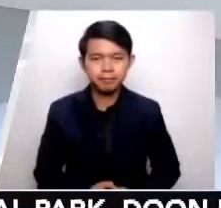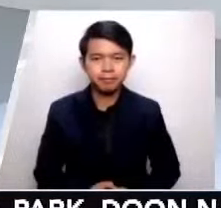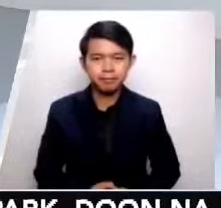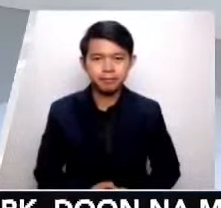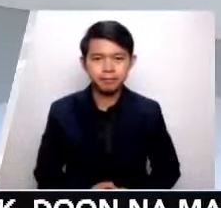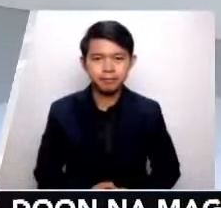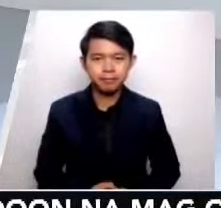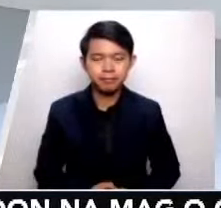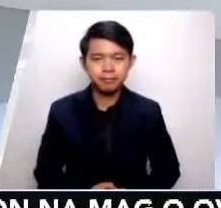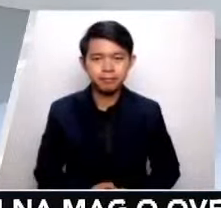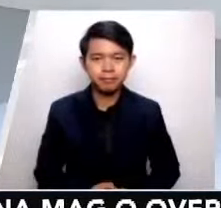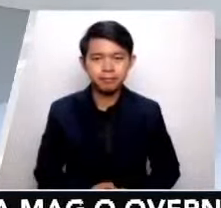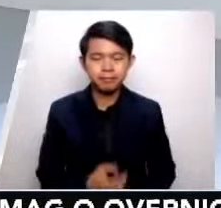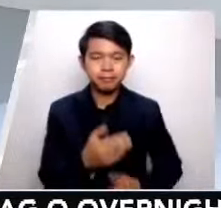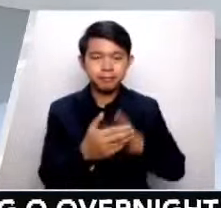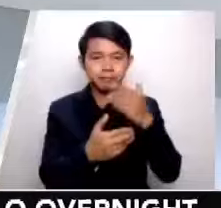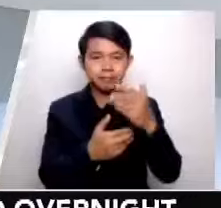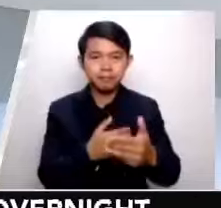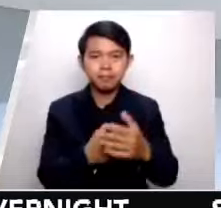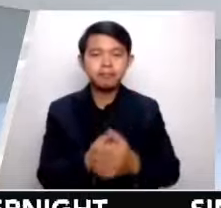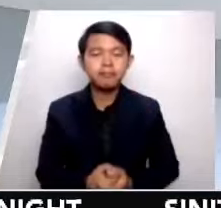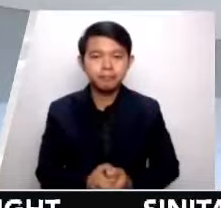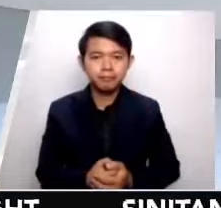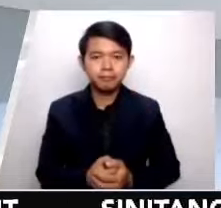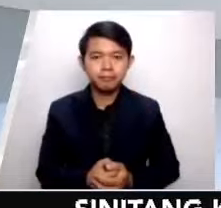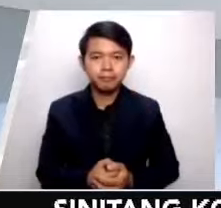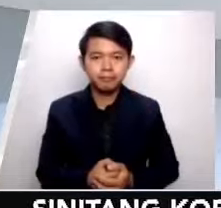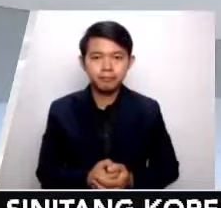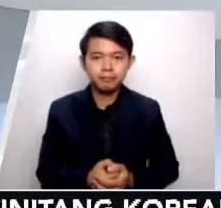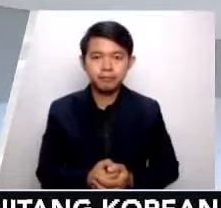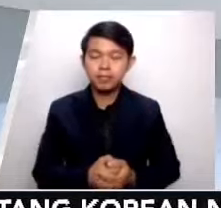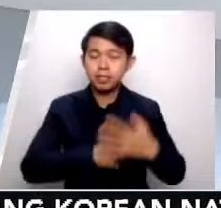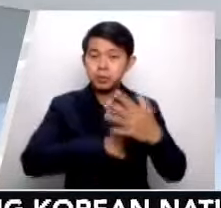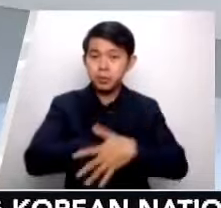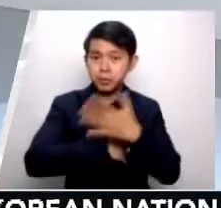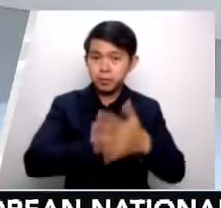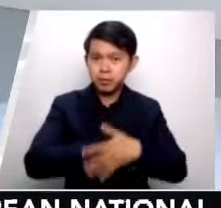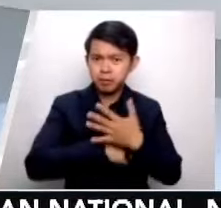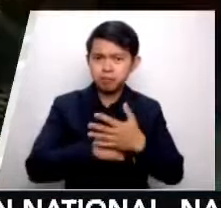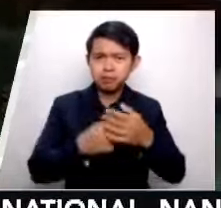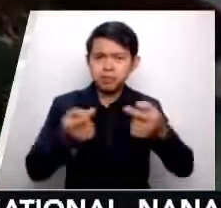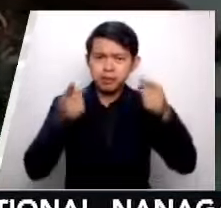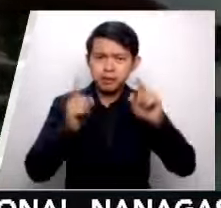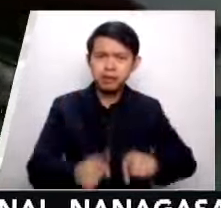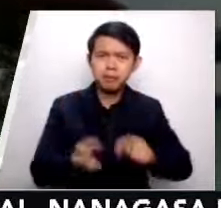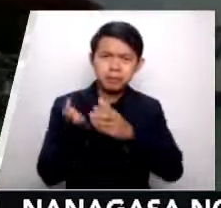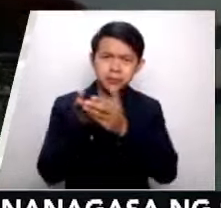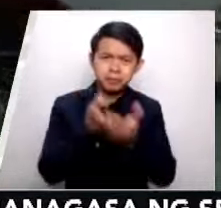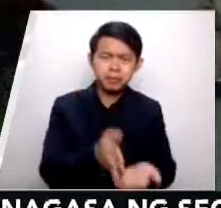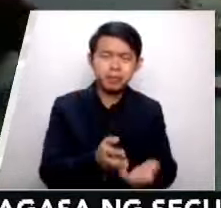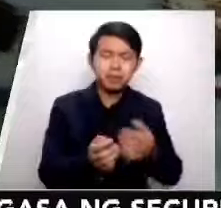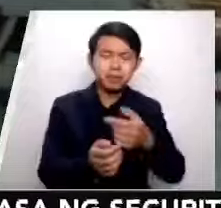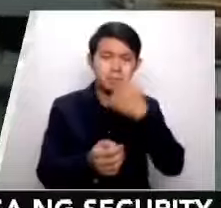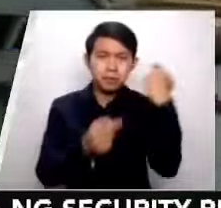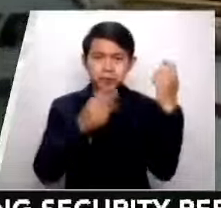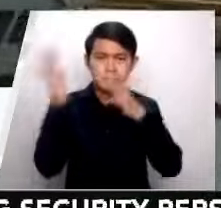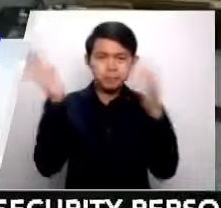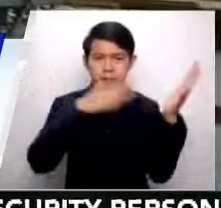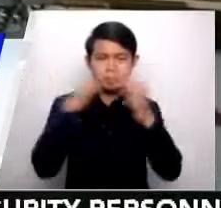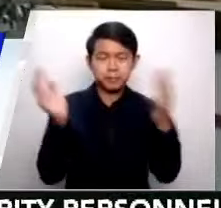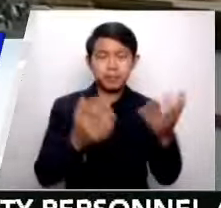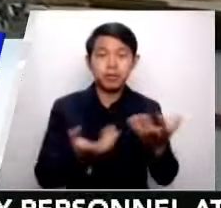Dalawang aberya sa dagat na resulta ng nagdaang bagyong Christine ang tinututukan ng mga otoridad. Sa Batangas Port, minamadali ang pagtatanggal